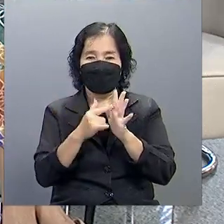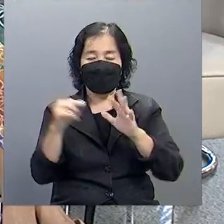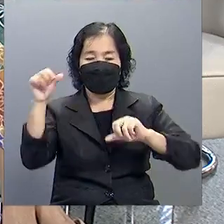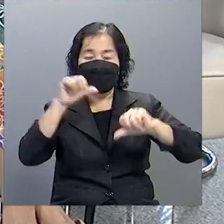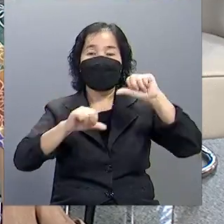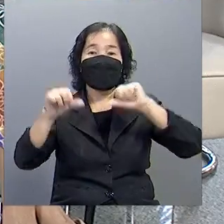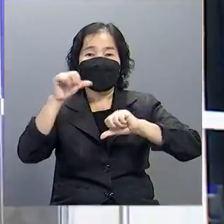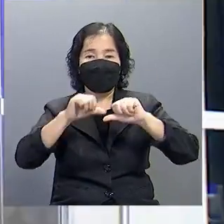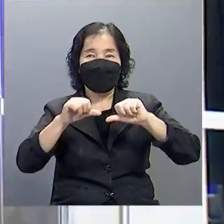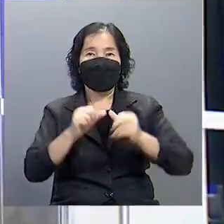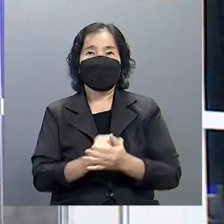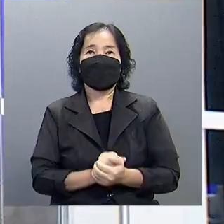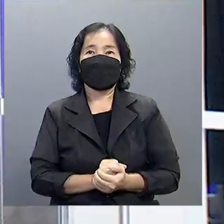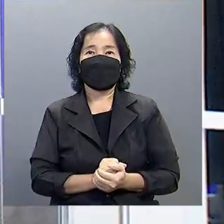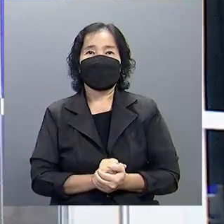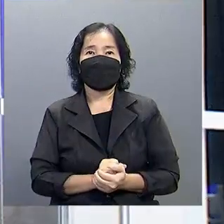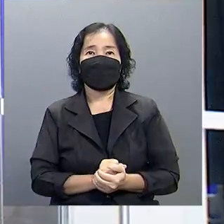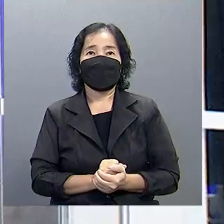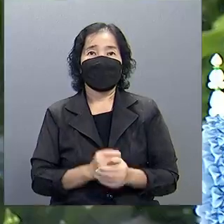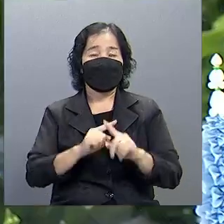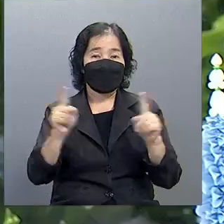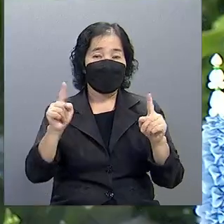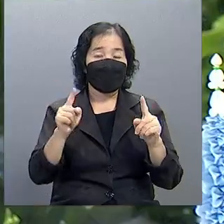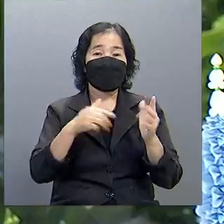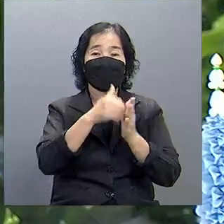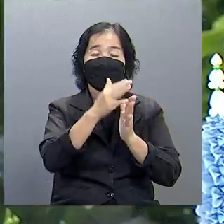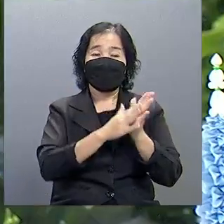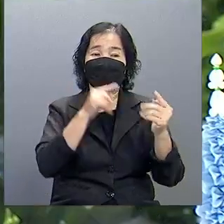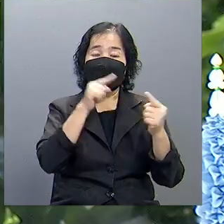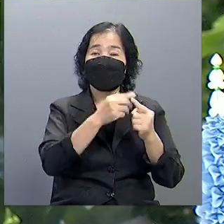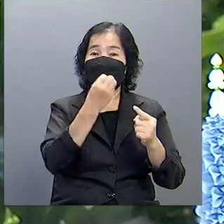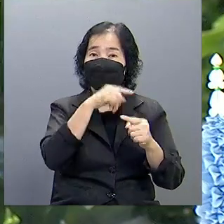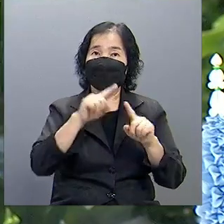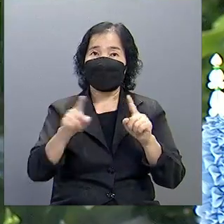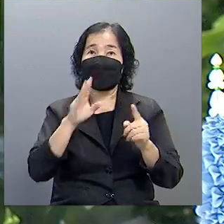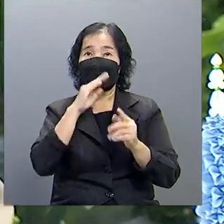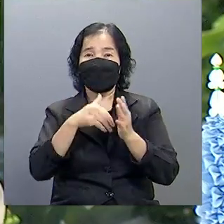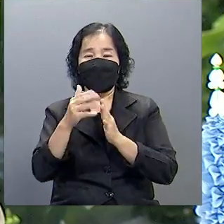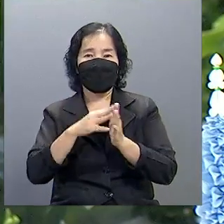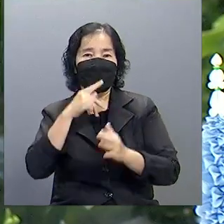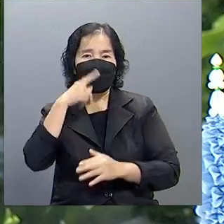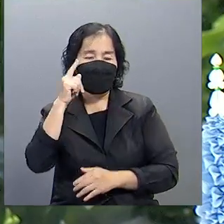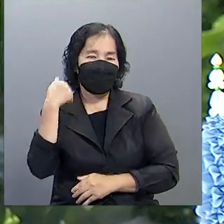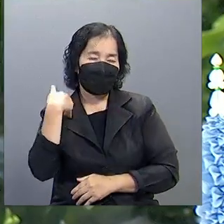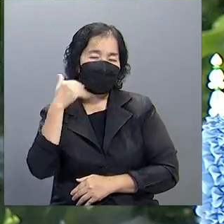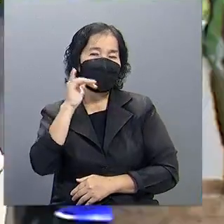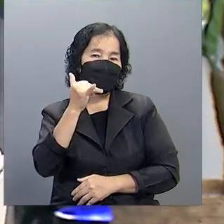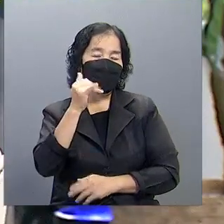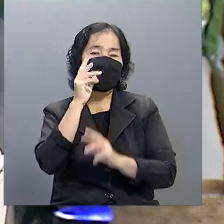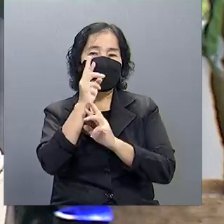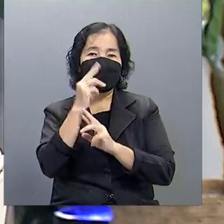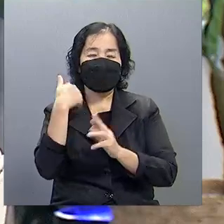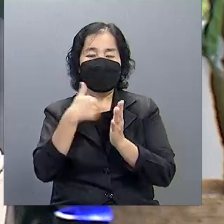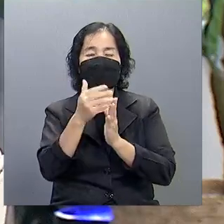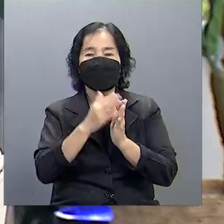อย่างถ้าก็แตกต่างกับสีผสมอาหารต้องเท่านี้ครับของปลอมกับเราก็จะได้ไม่ใช่สีอะไรก็ไม่รู้แต่ว่าเหมือนกันใช่ครับหนึ่งคือ